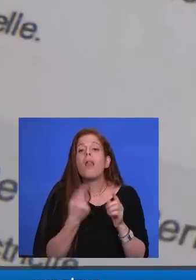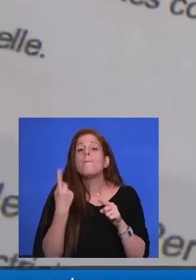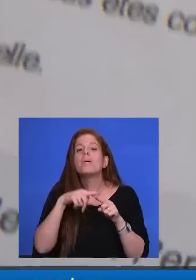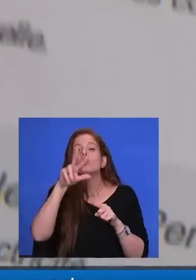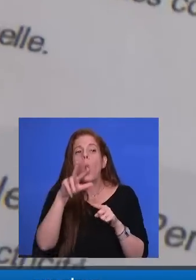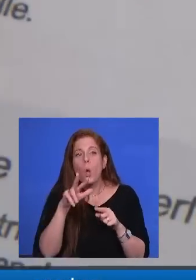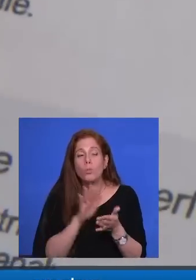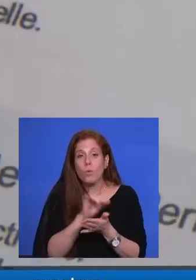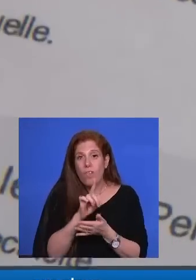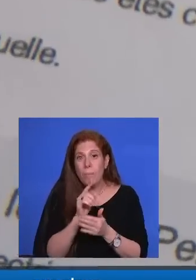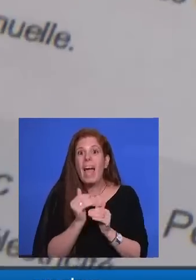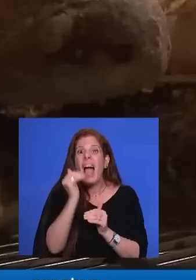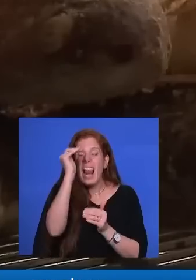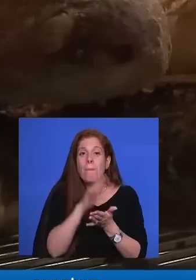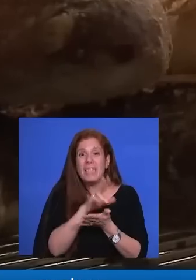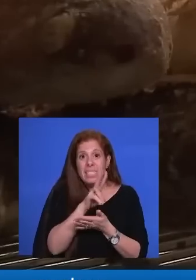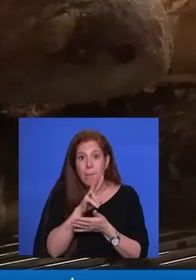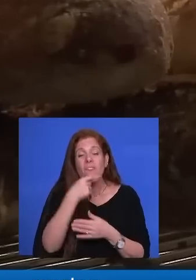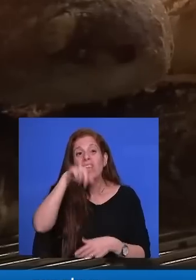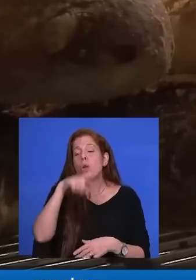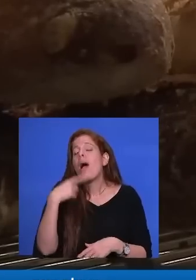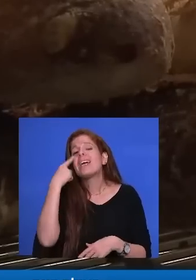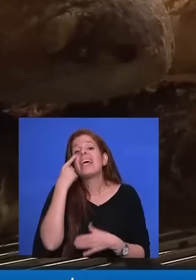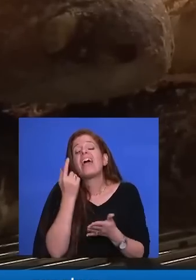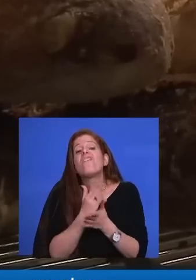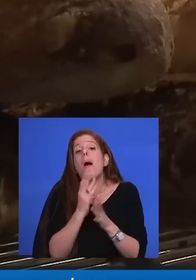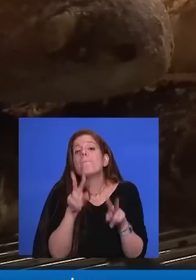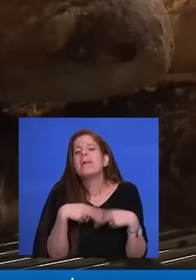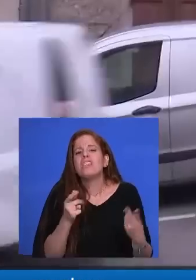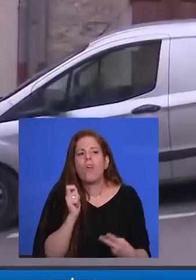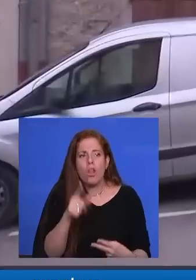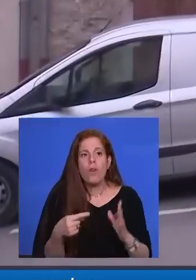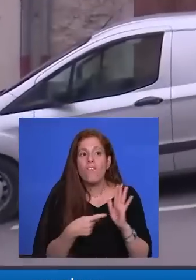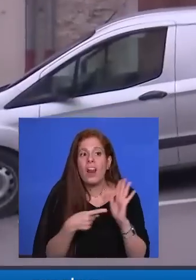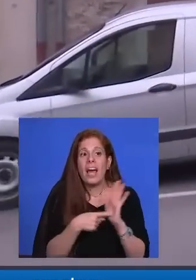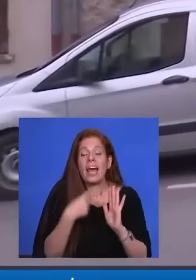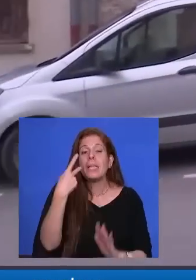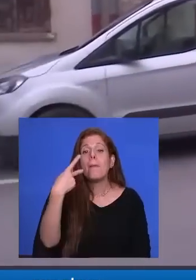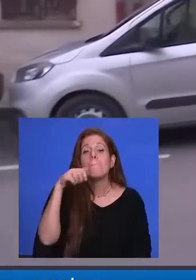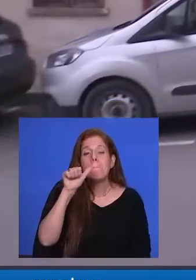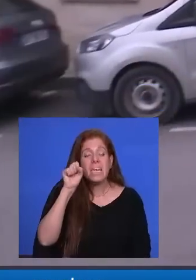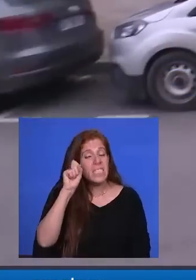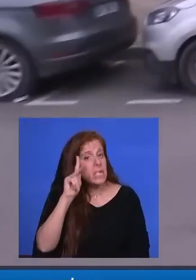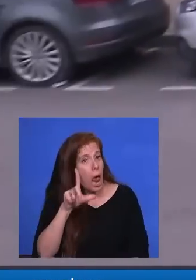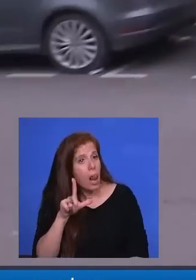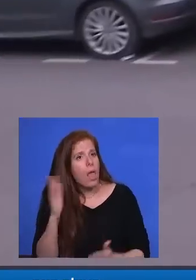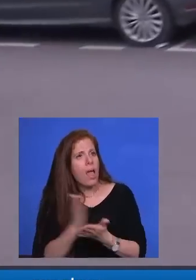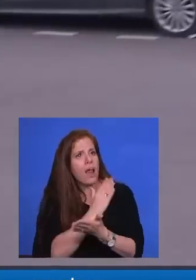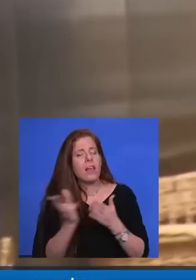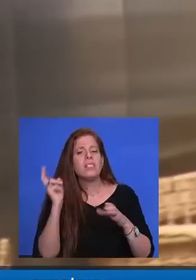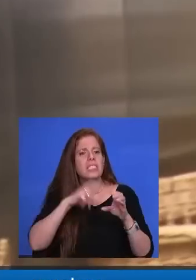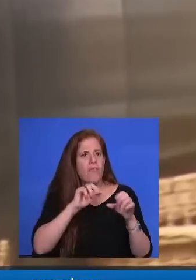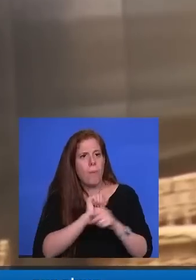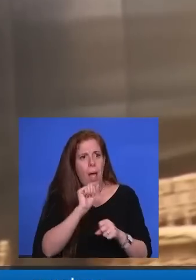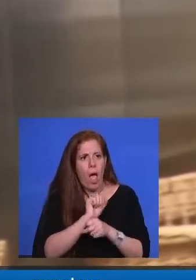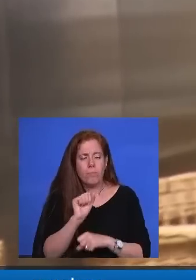בדצמבר, וינואר כנראה יהיה כמעט בלתי אפשרי לשלם, ולכן פסקל החליט להצטרף למחאה. J'ai jamais manifesté